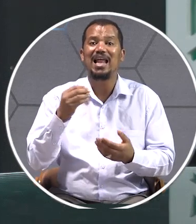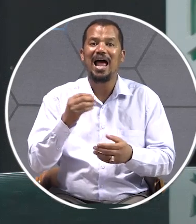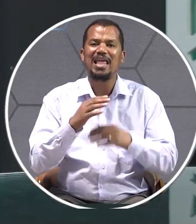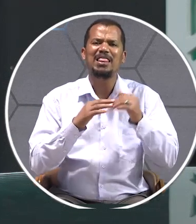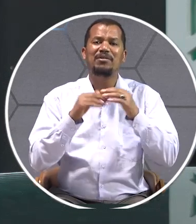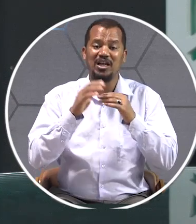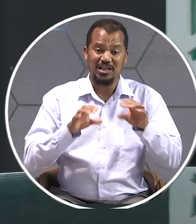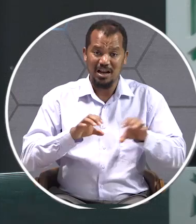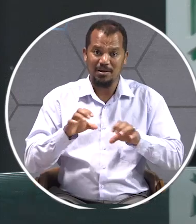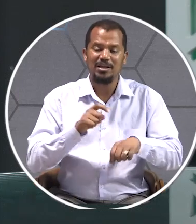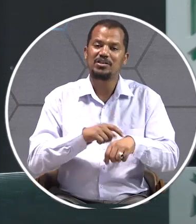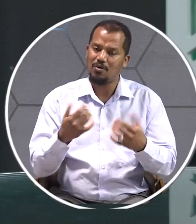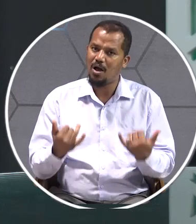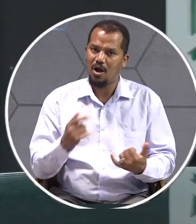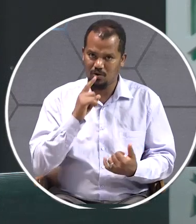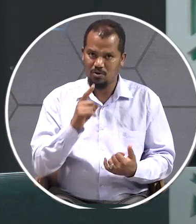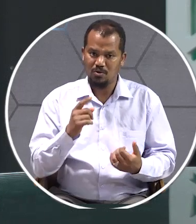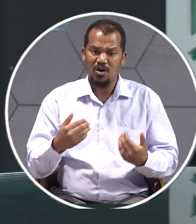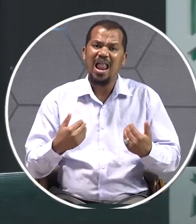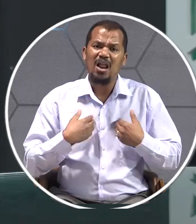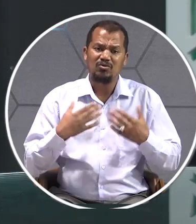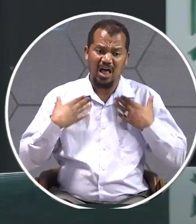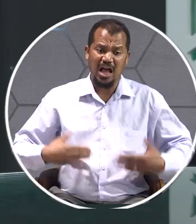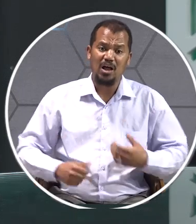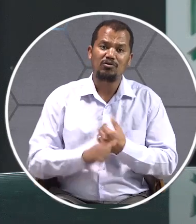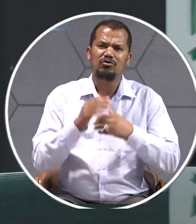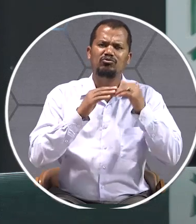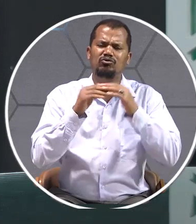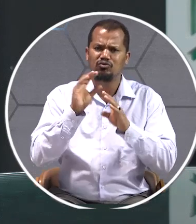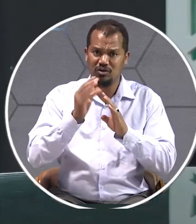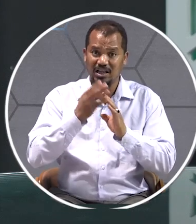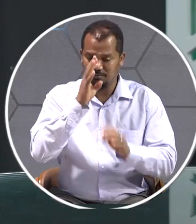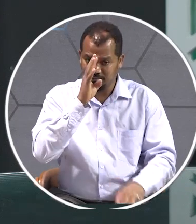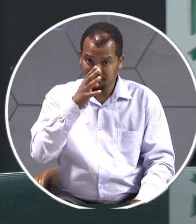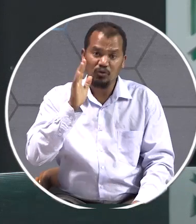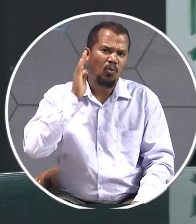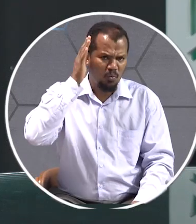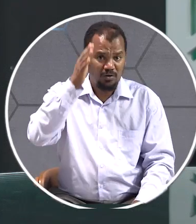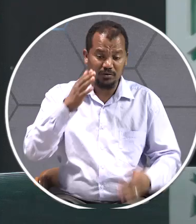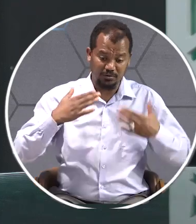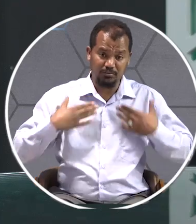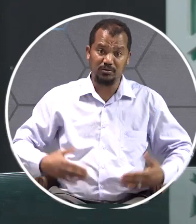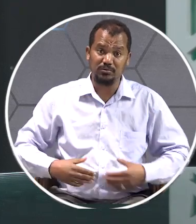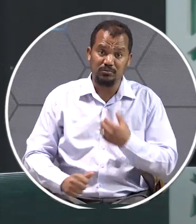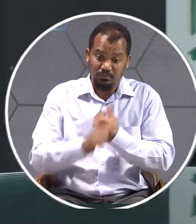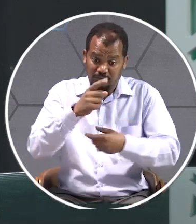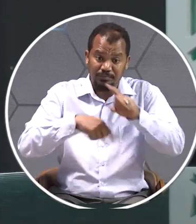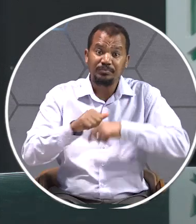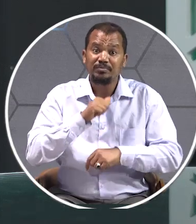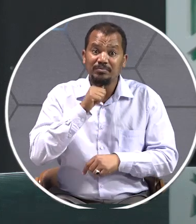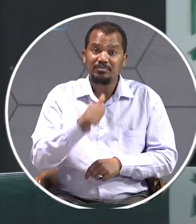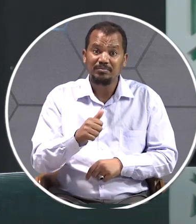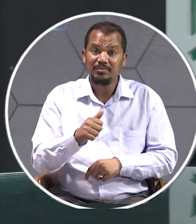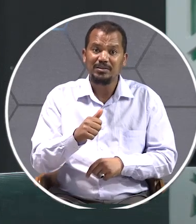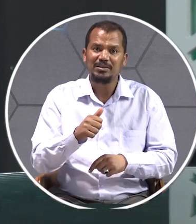ቀላልና የተመቻቸ ለማድረግ ጊዜው አሁን ነው። ላሉት አካል ጉዳተኞች ምቹ ሁኔታን በመፍጠር ወደፊት ደግሞ አካል ጉዳት